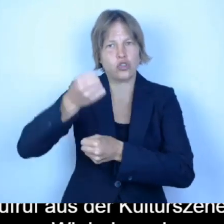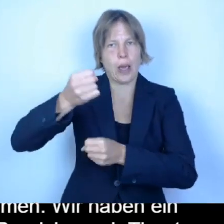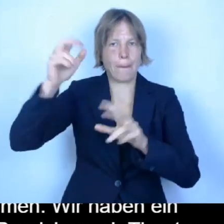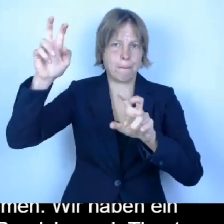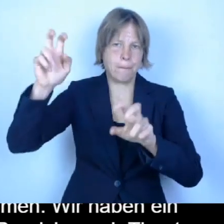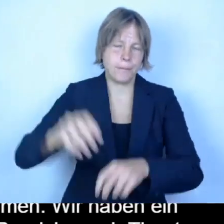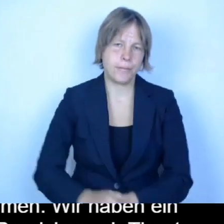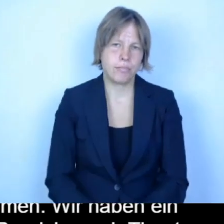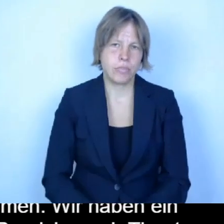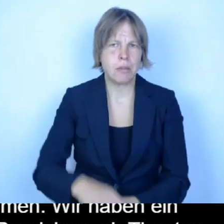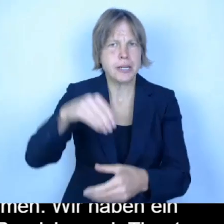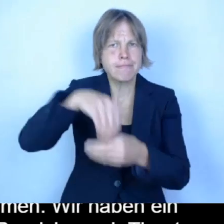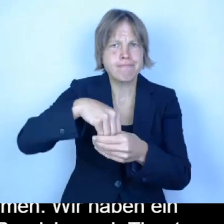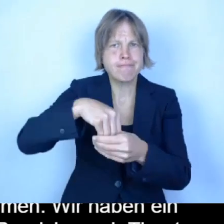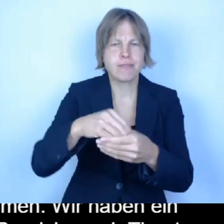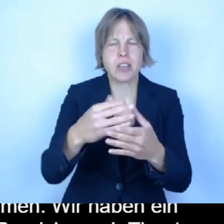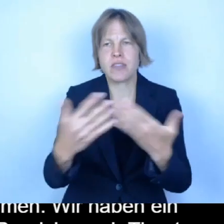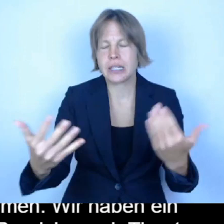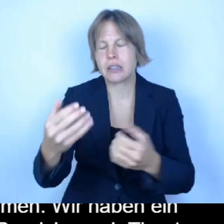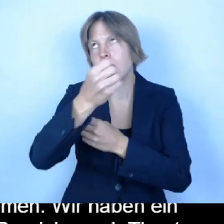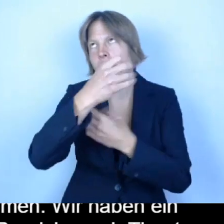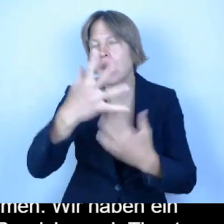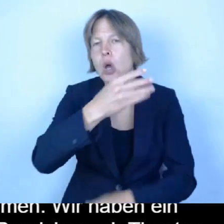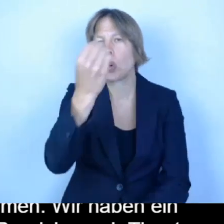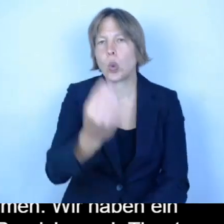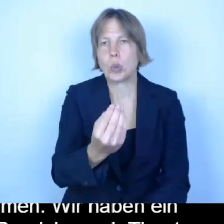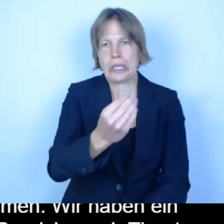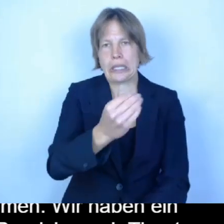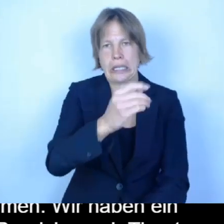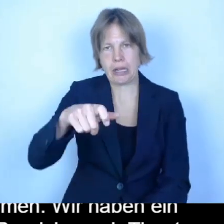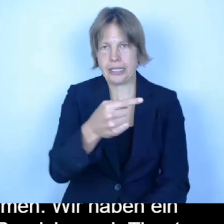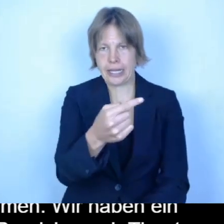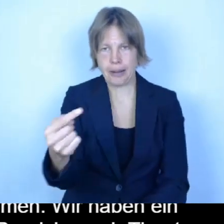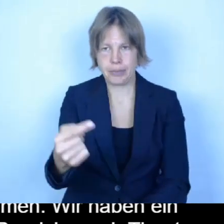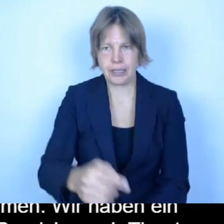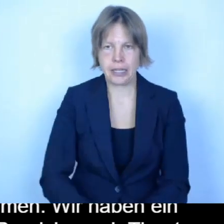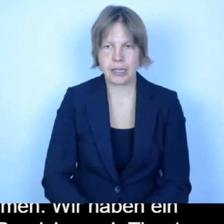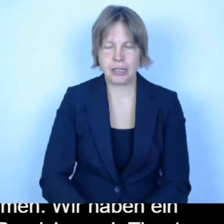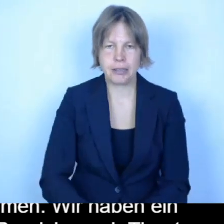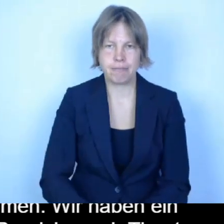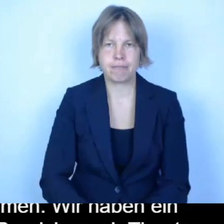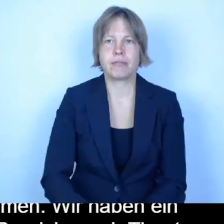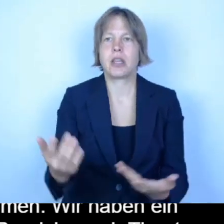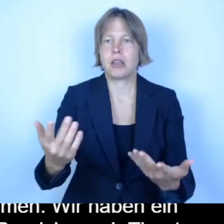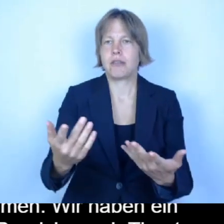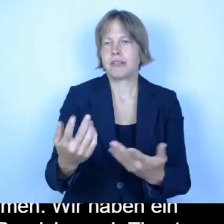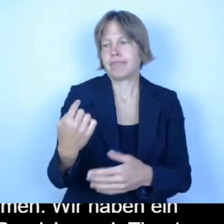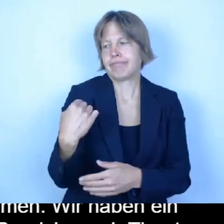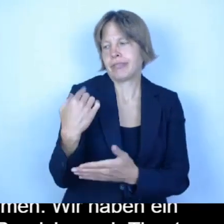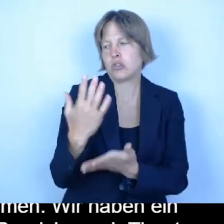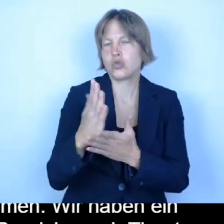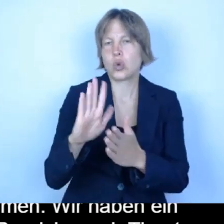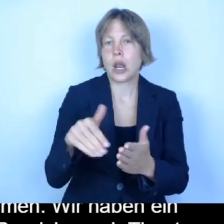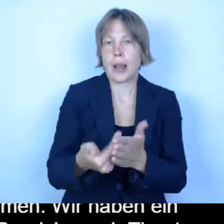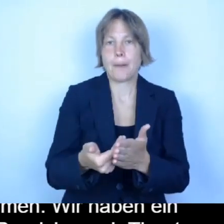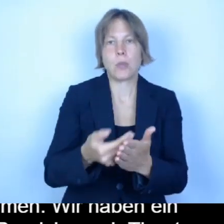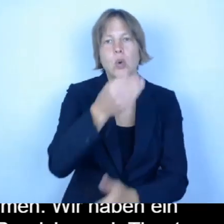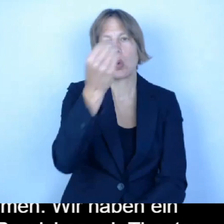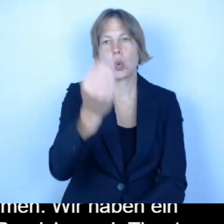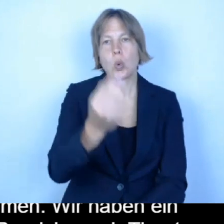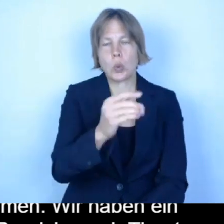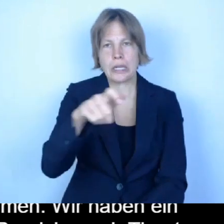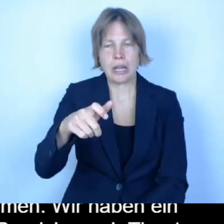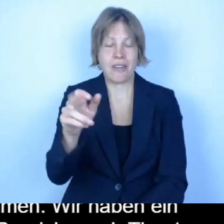Künstler. Um was geht es da? Wir haben ja bislang schon ein Angebot gemacht, Künstlerinnen und Künstler, die in der Künstlersozialkasse sind, also in der KSK,